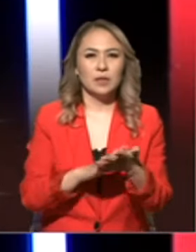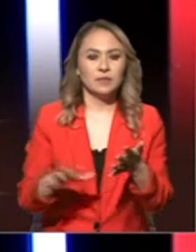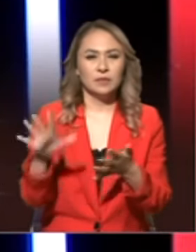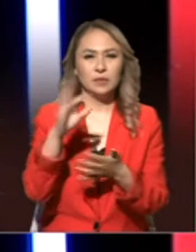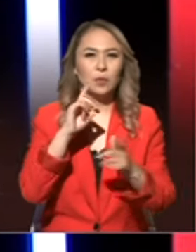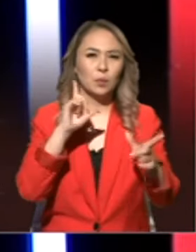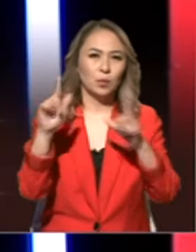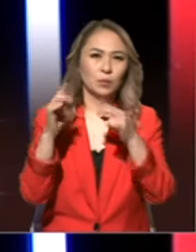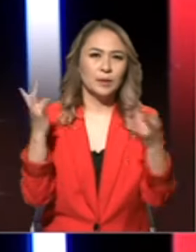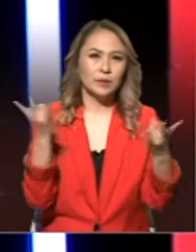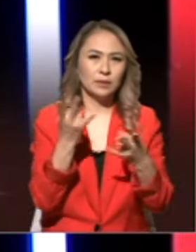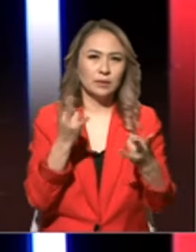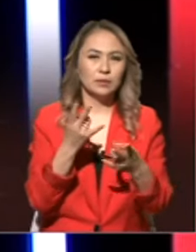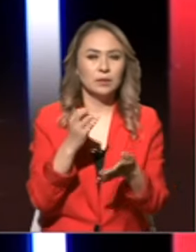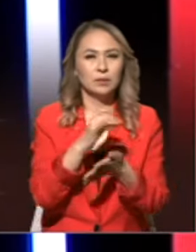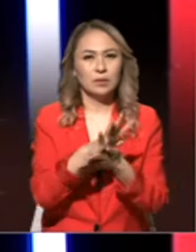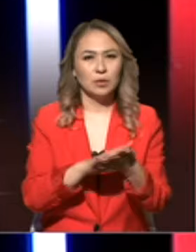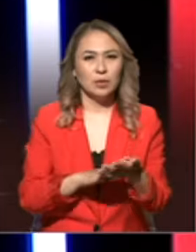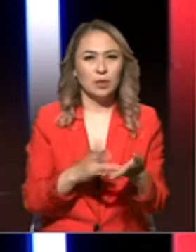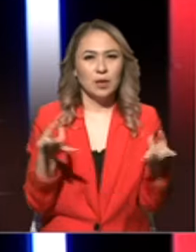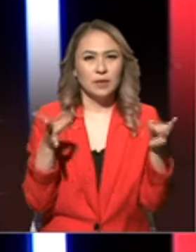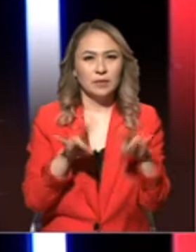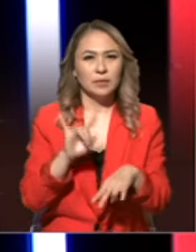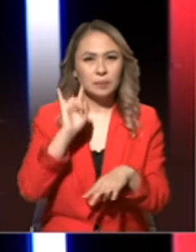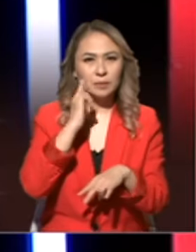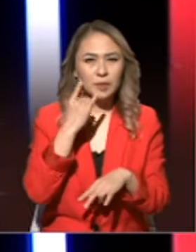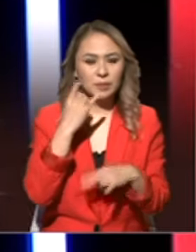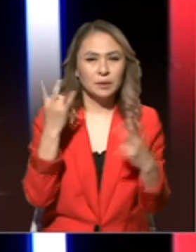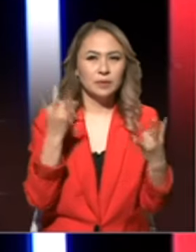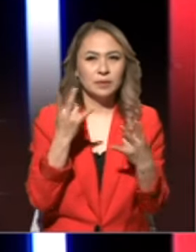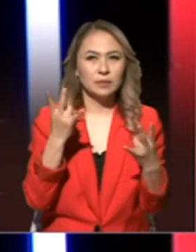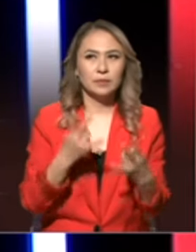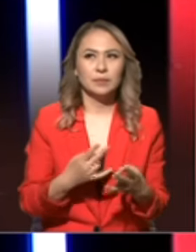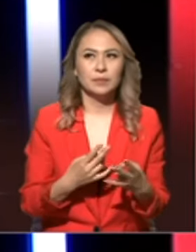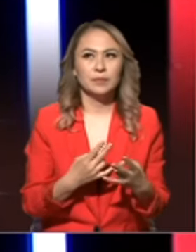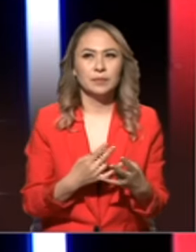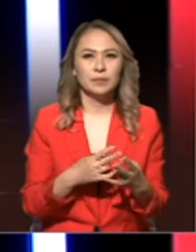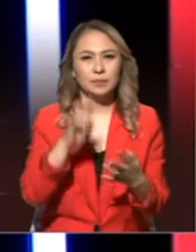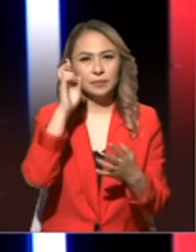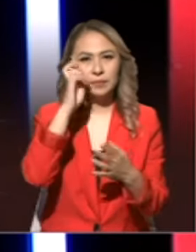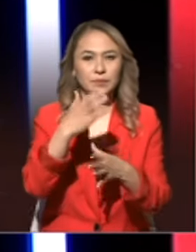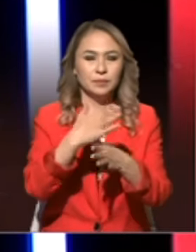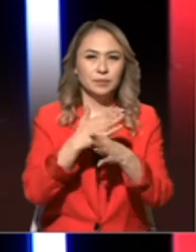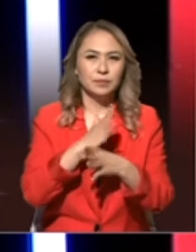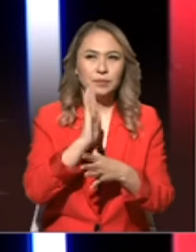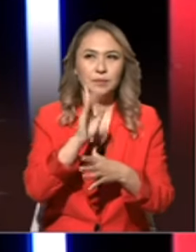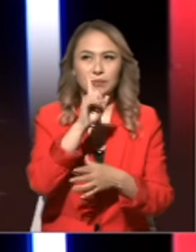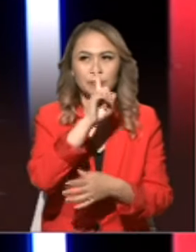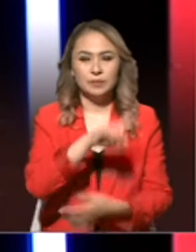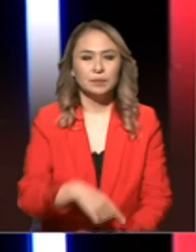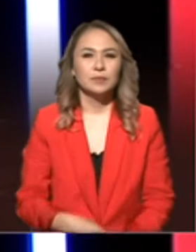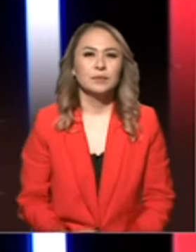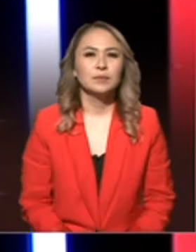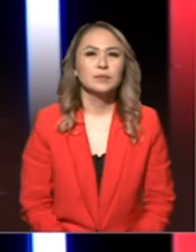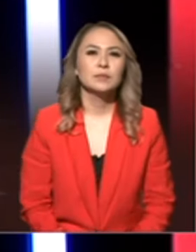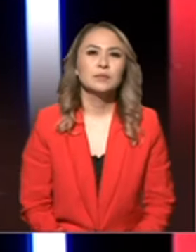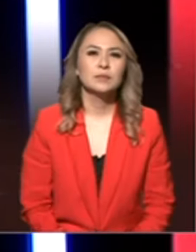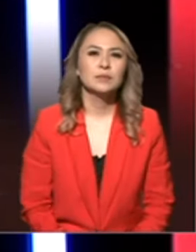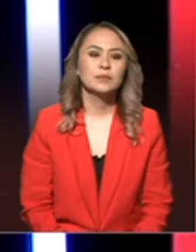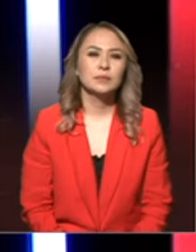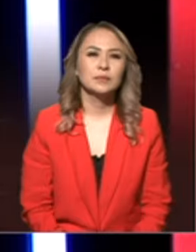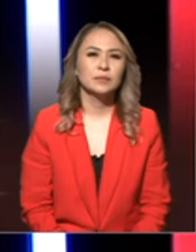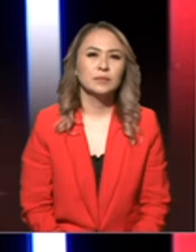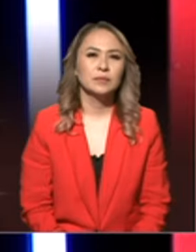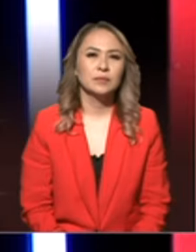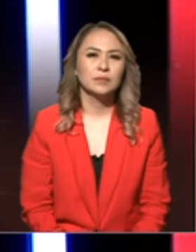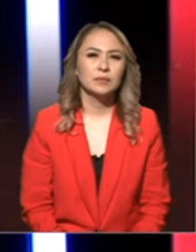көшіп кетуіміз керек пе, жоқ жалғасты Павлодарда отыруымыз керек пе? Өкімет шешім бола ма, болмай ма? Аты жөніңіз кім болады сіздің?